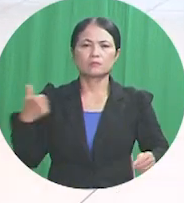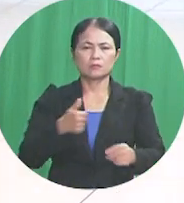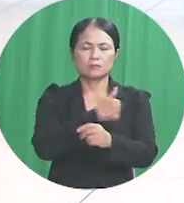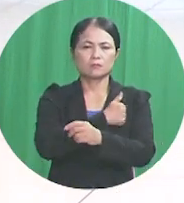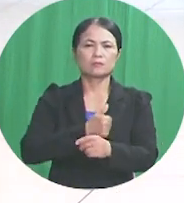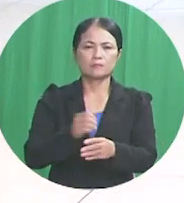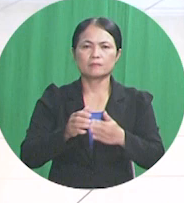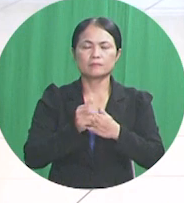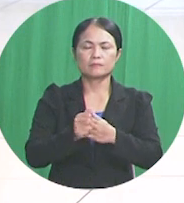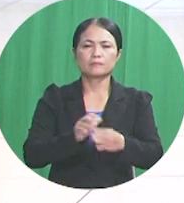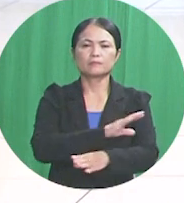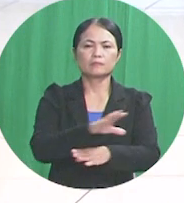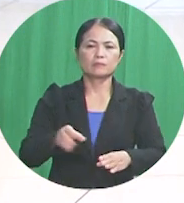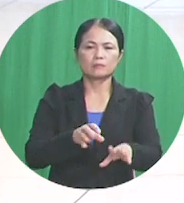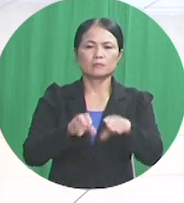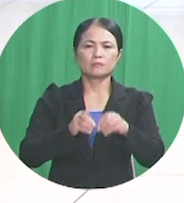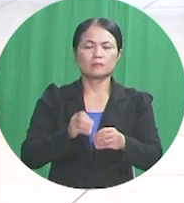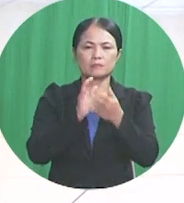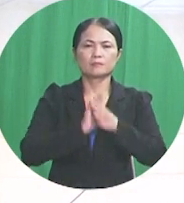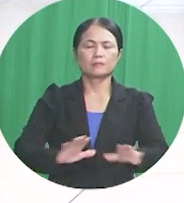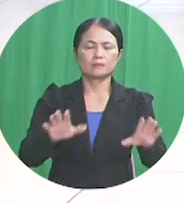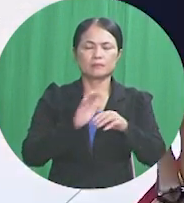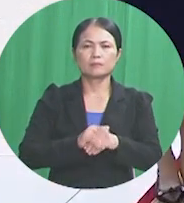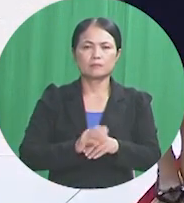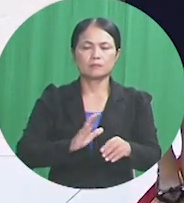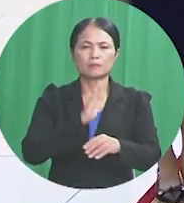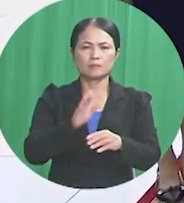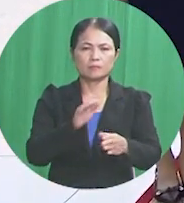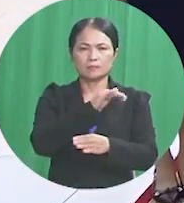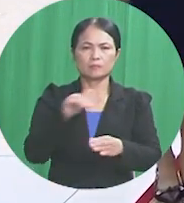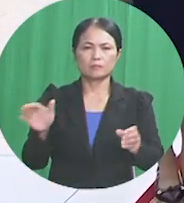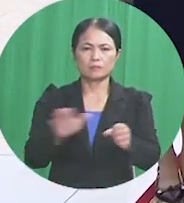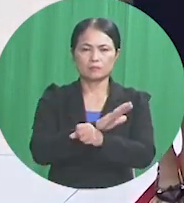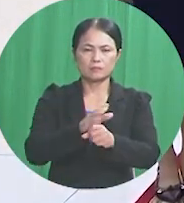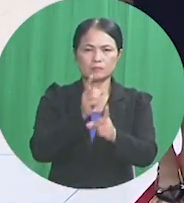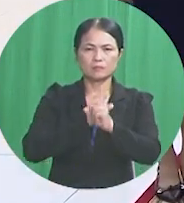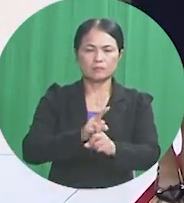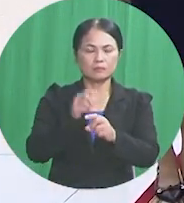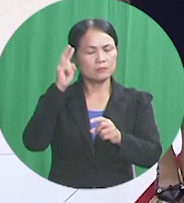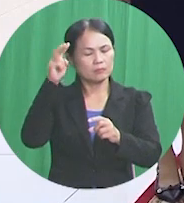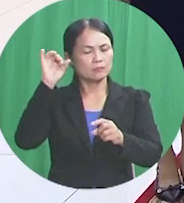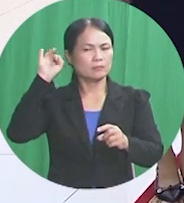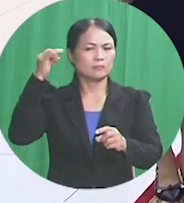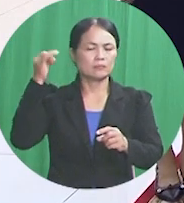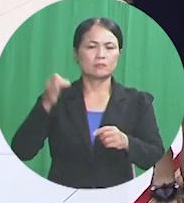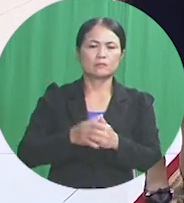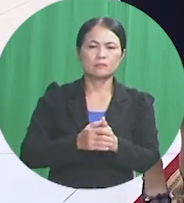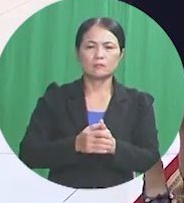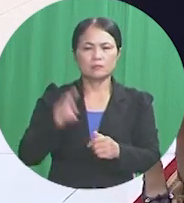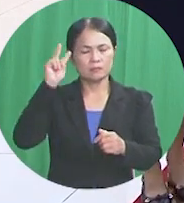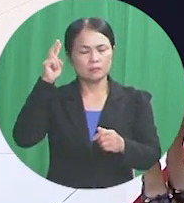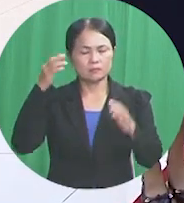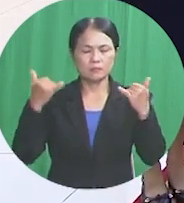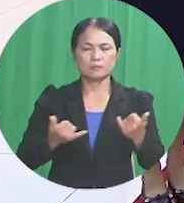ลบานดักนอมกัมพูชีตัวตูลบานสกสันติพีบหนึ่งเทระพีบเป็นหลิงตามระยะนโยบายเนชเนะหายนโยบ